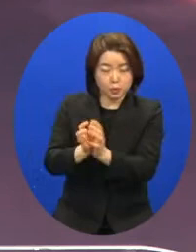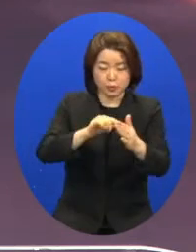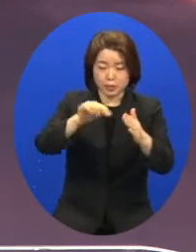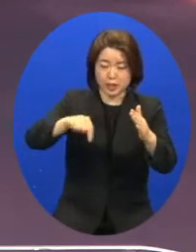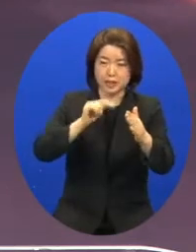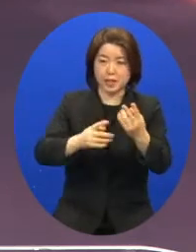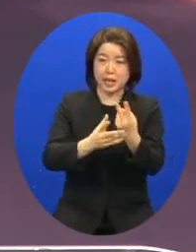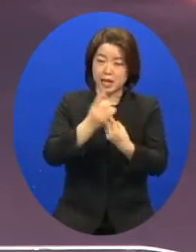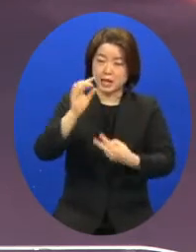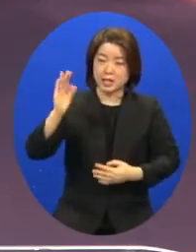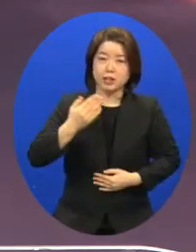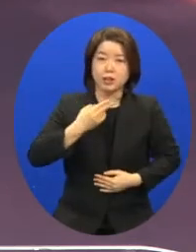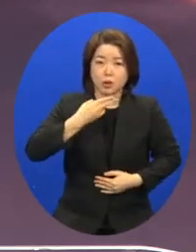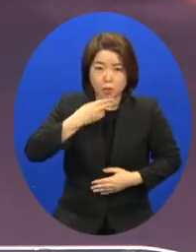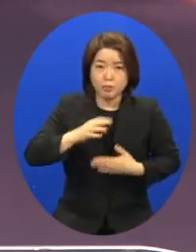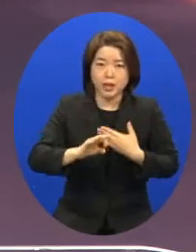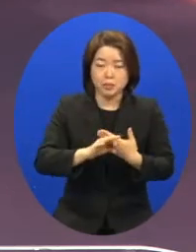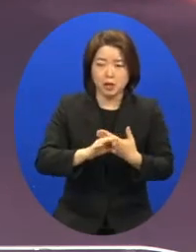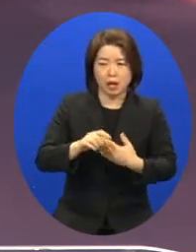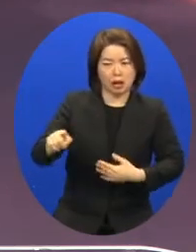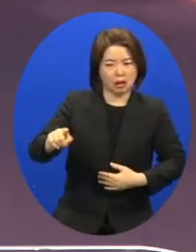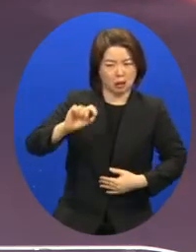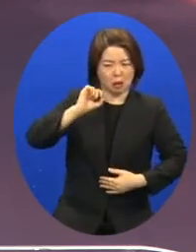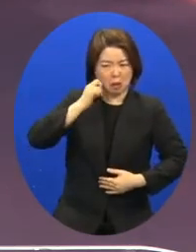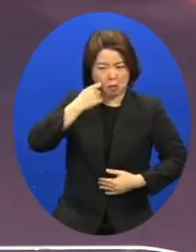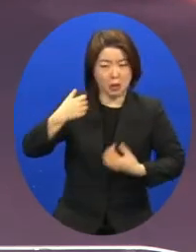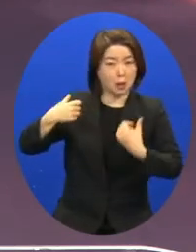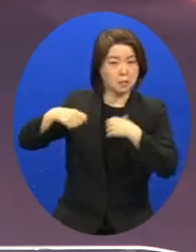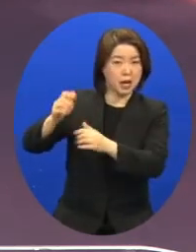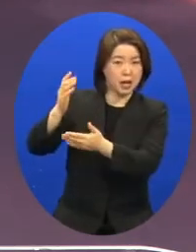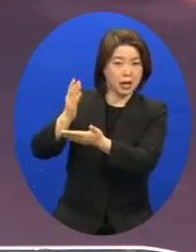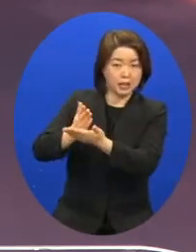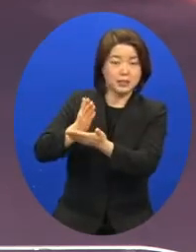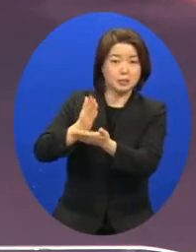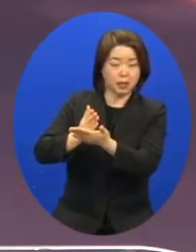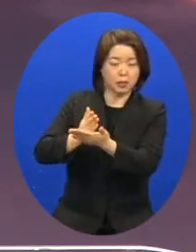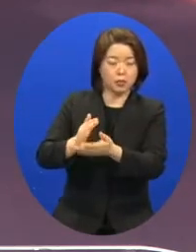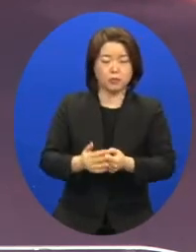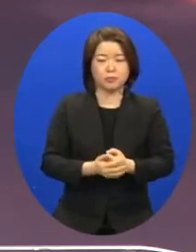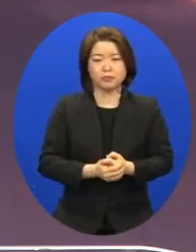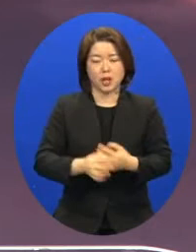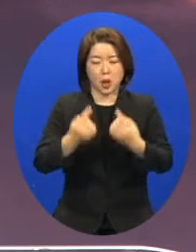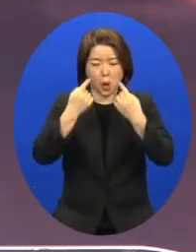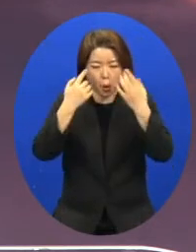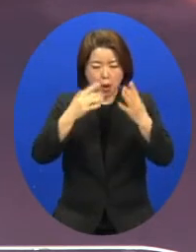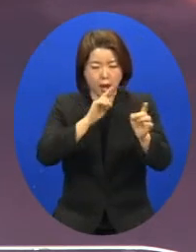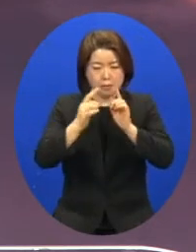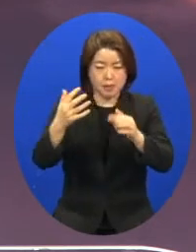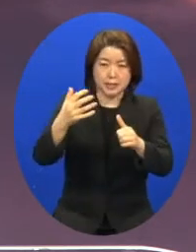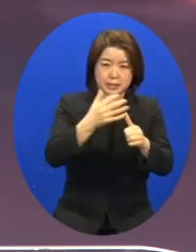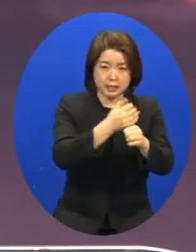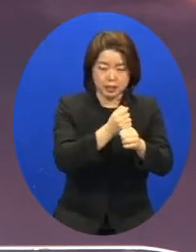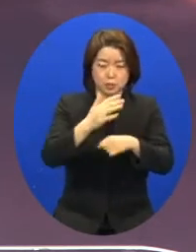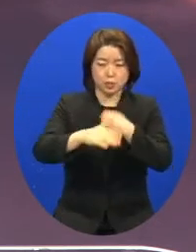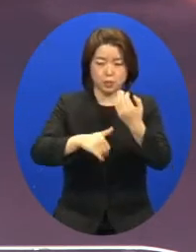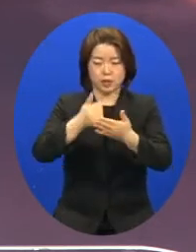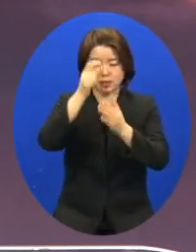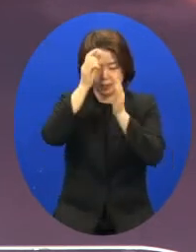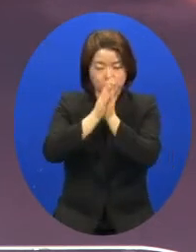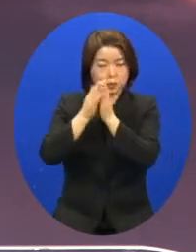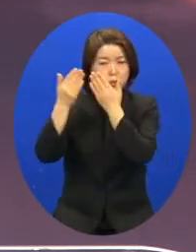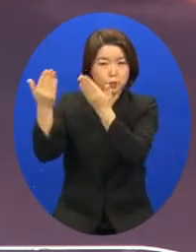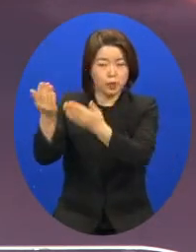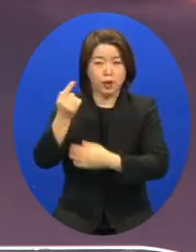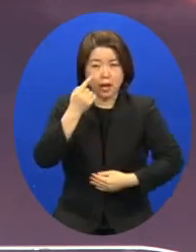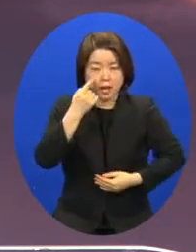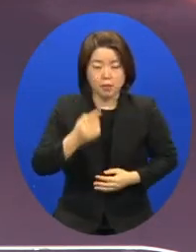없다면 그건 안 되는 거야라고 속단하지 말고 정확히 말씀을 붙들고 하나님께 기도하고